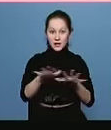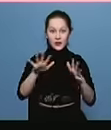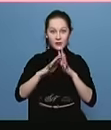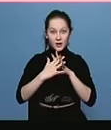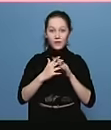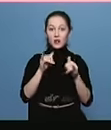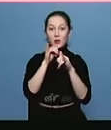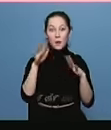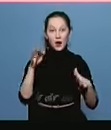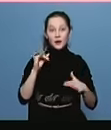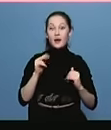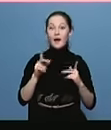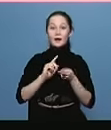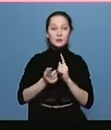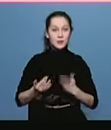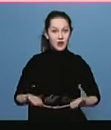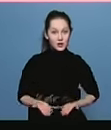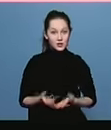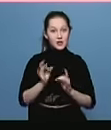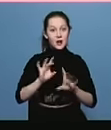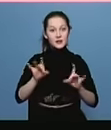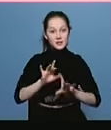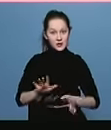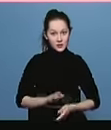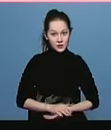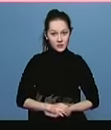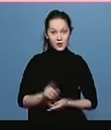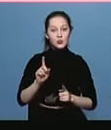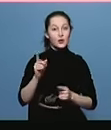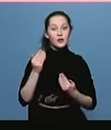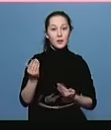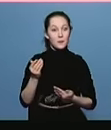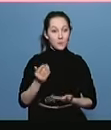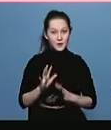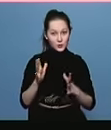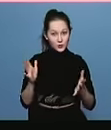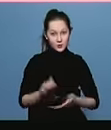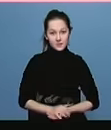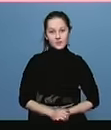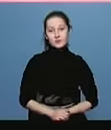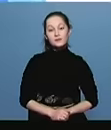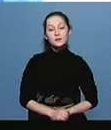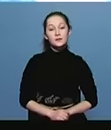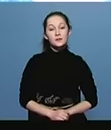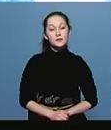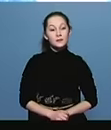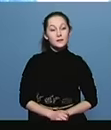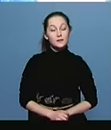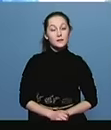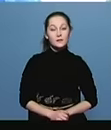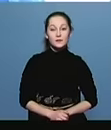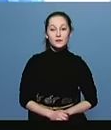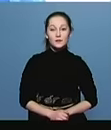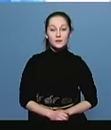могли. Как изменилась жизнь мари-важайцев и о чем теперь мечтают в деревне, расскажет Светлана Буланова. Так,